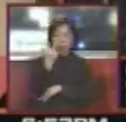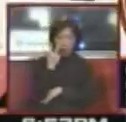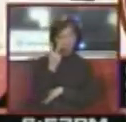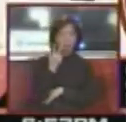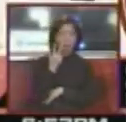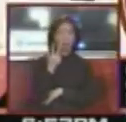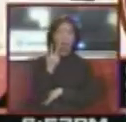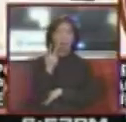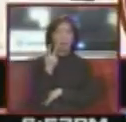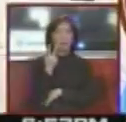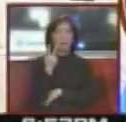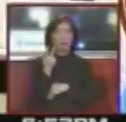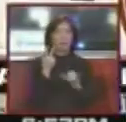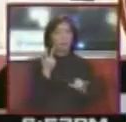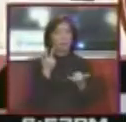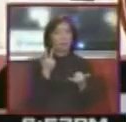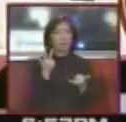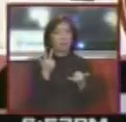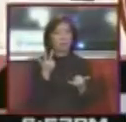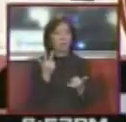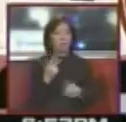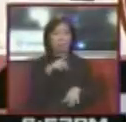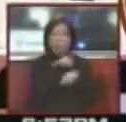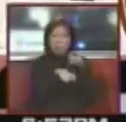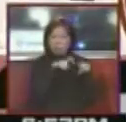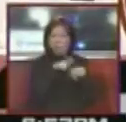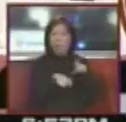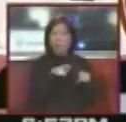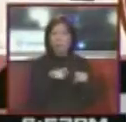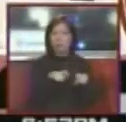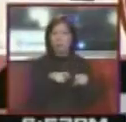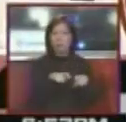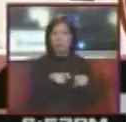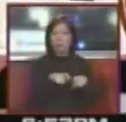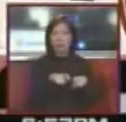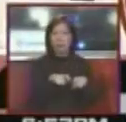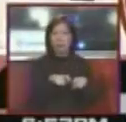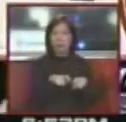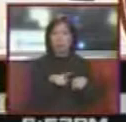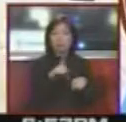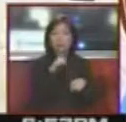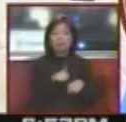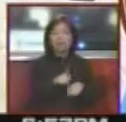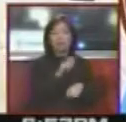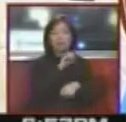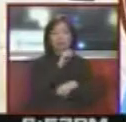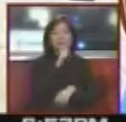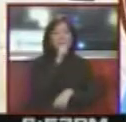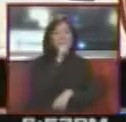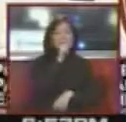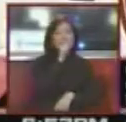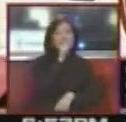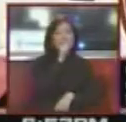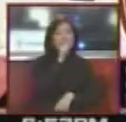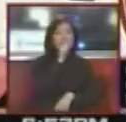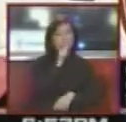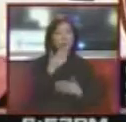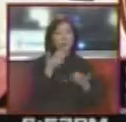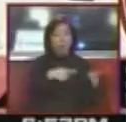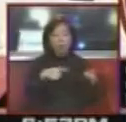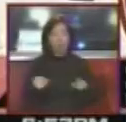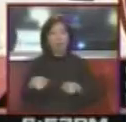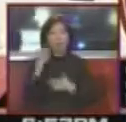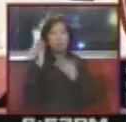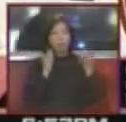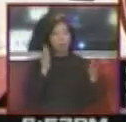grupo. Mga testing na ito, ina-assure natin ang confidentiality ng bawat services na binibigay